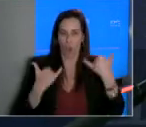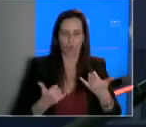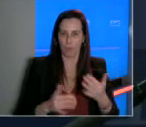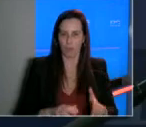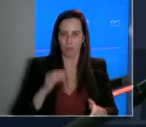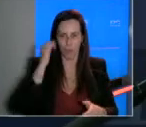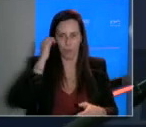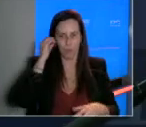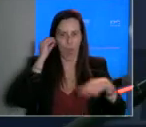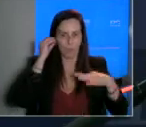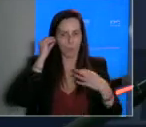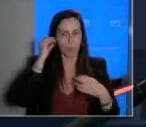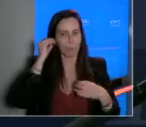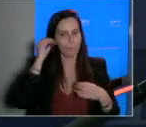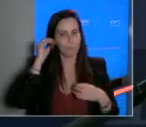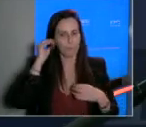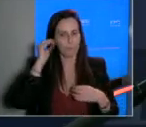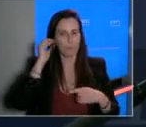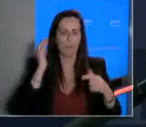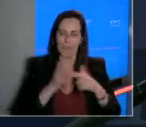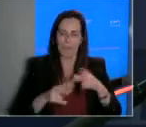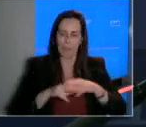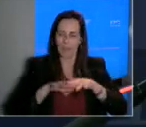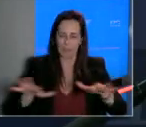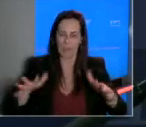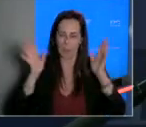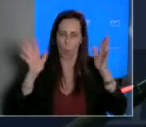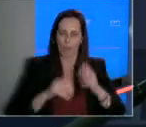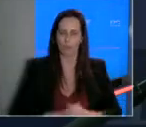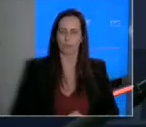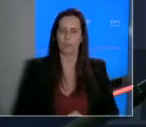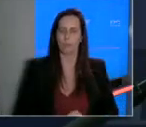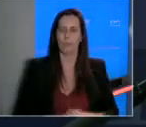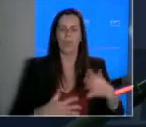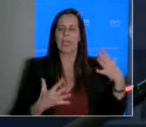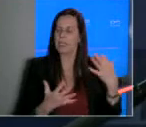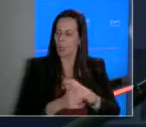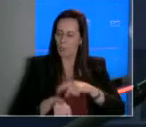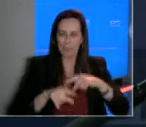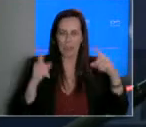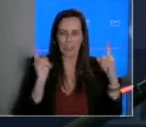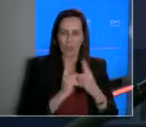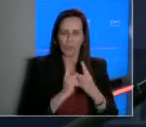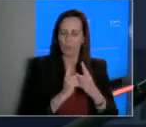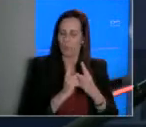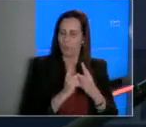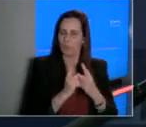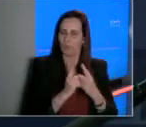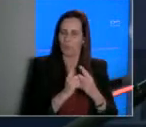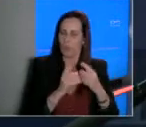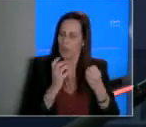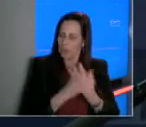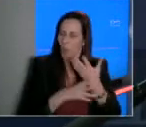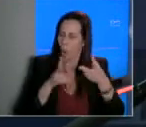אלה, הבריאות, לנוכח המגפה הנוראה. הצלחנו תוך זמן קצר ליצור